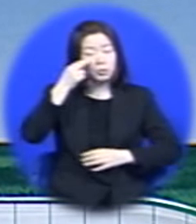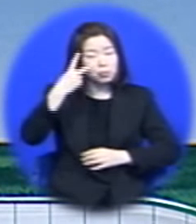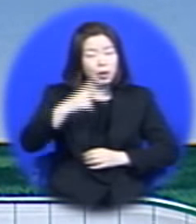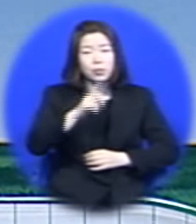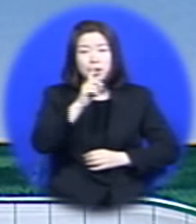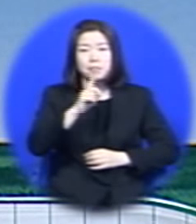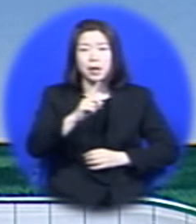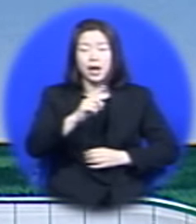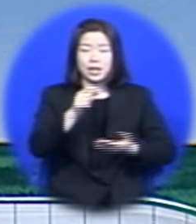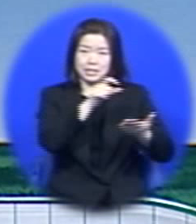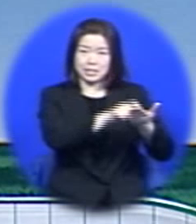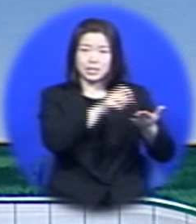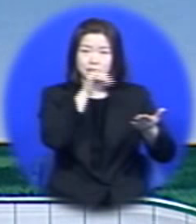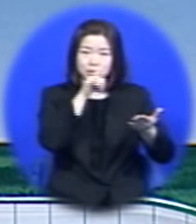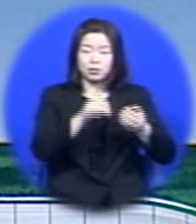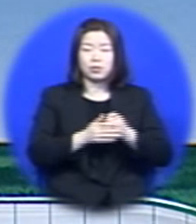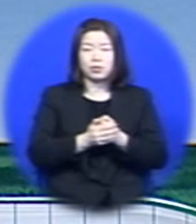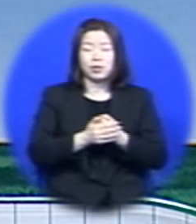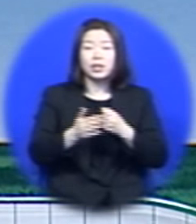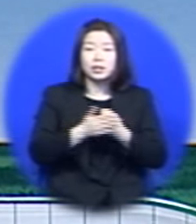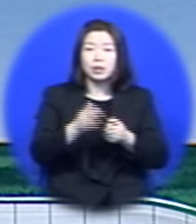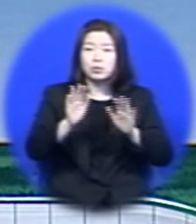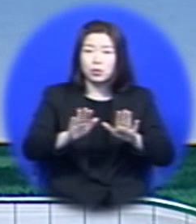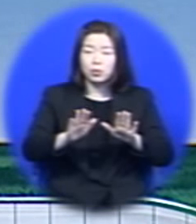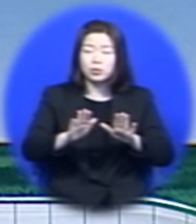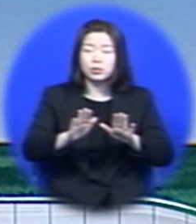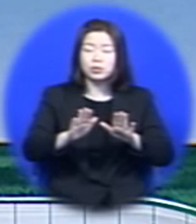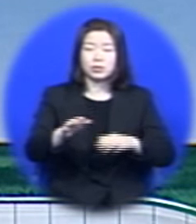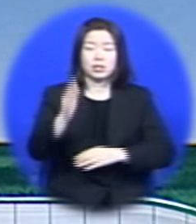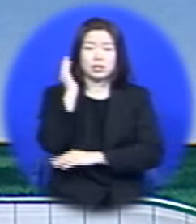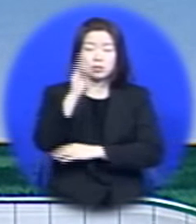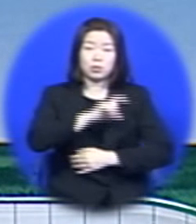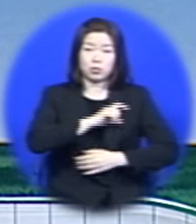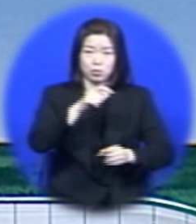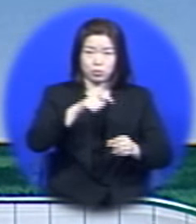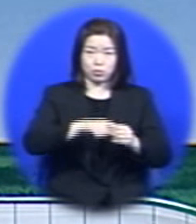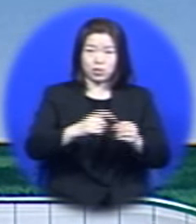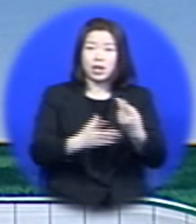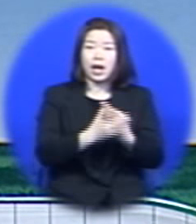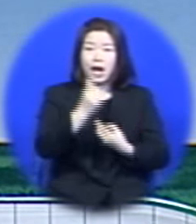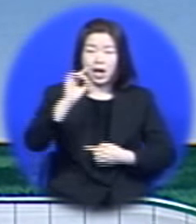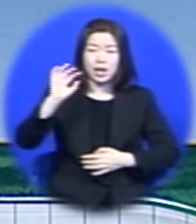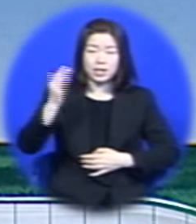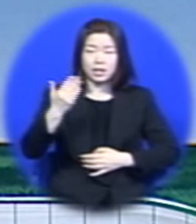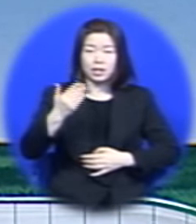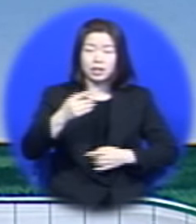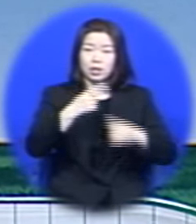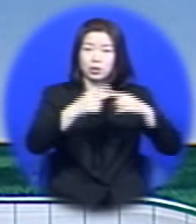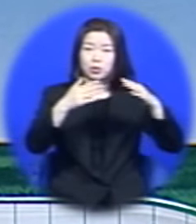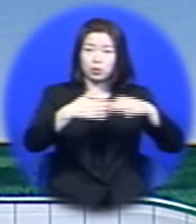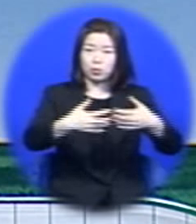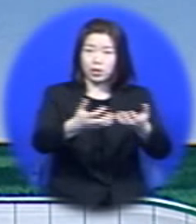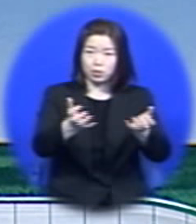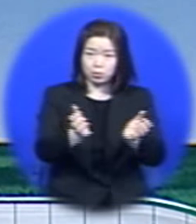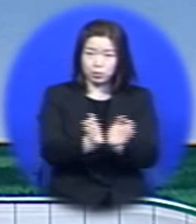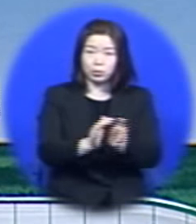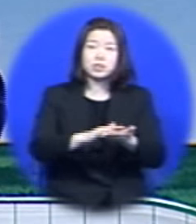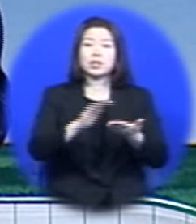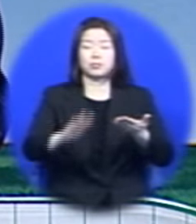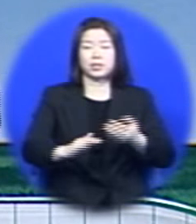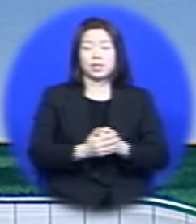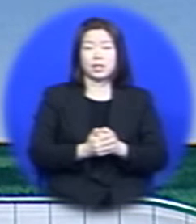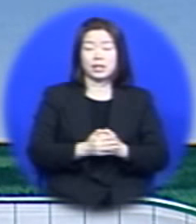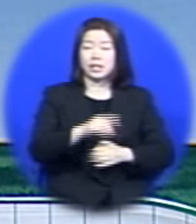오늘도 여러분에게 드릴 설교의 주제는 하나 된 교회 공동체입니다. 아마 여러분들이